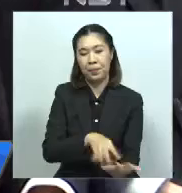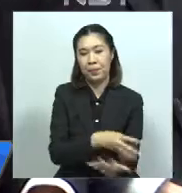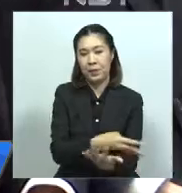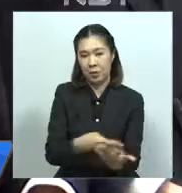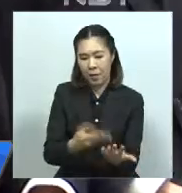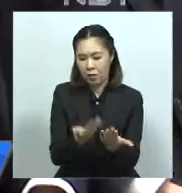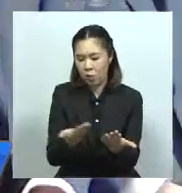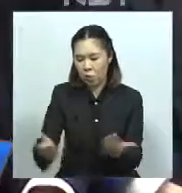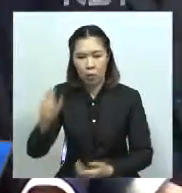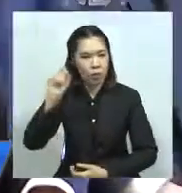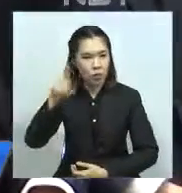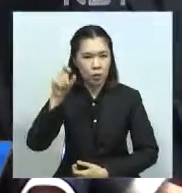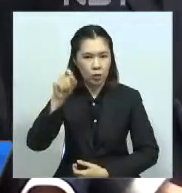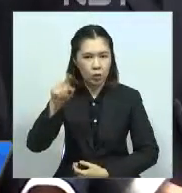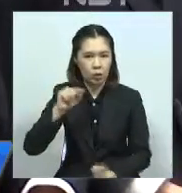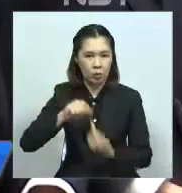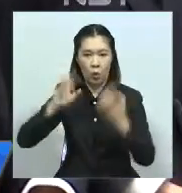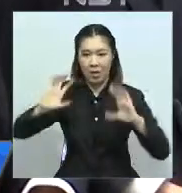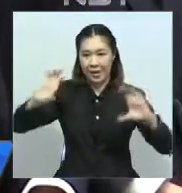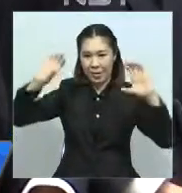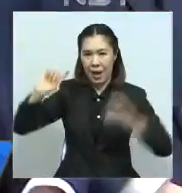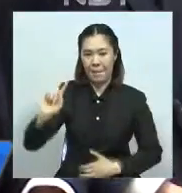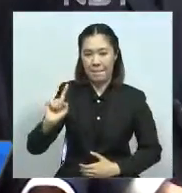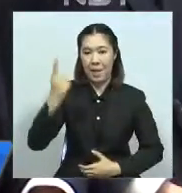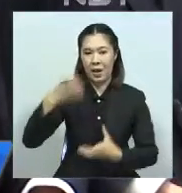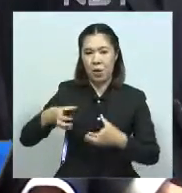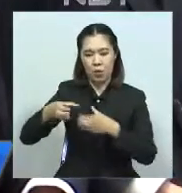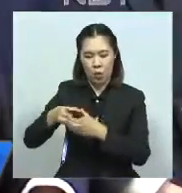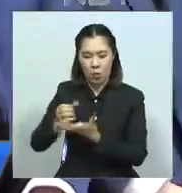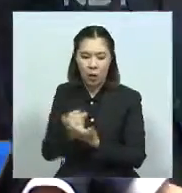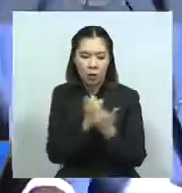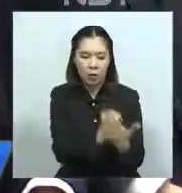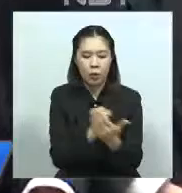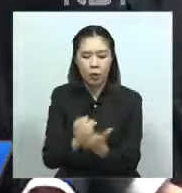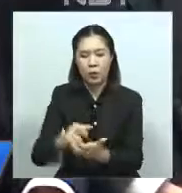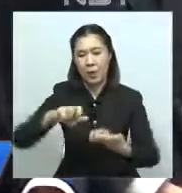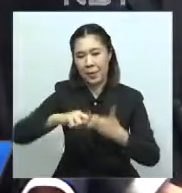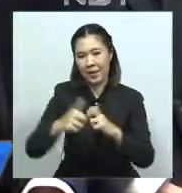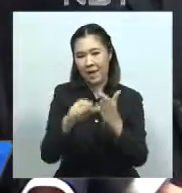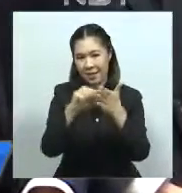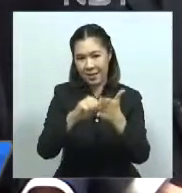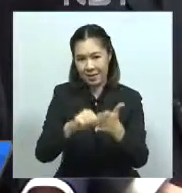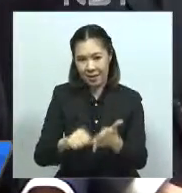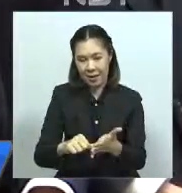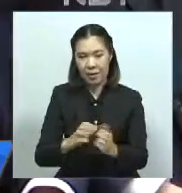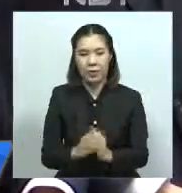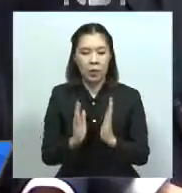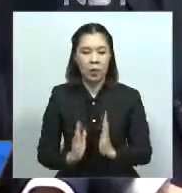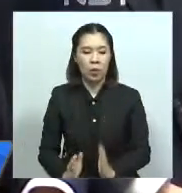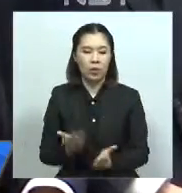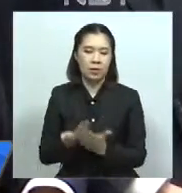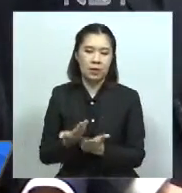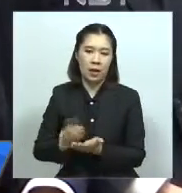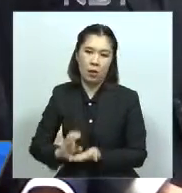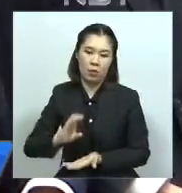อย่างเร่งด่วนจากรัฐบาลใหม่ในการที่จะเข้าไปแก้ไขปัญหาแล้วก็นักลงทุน